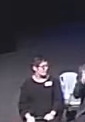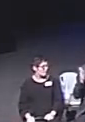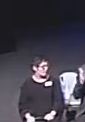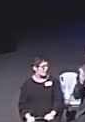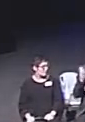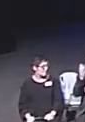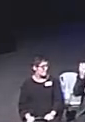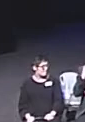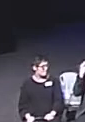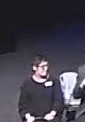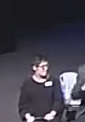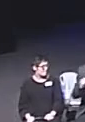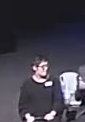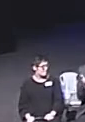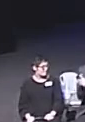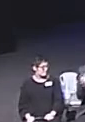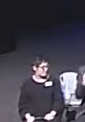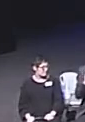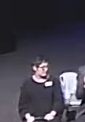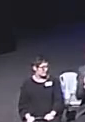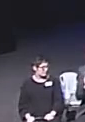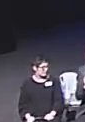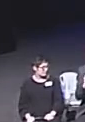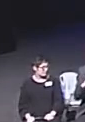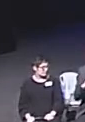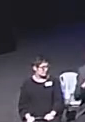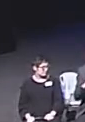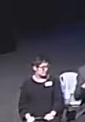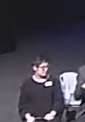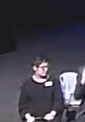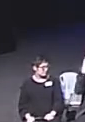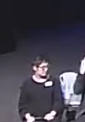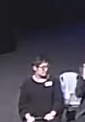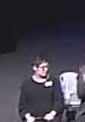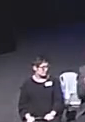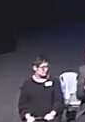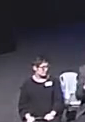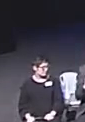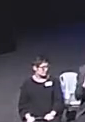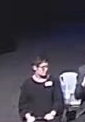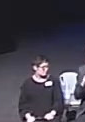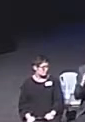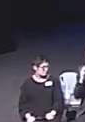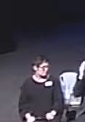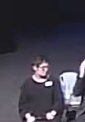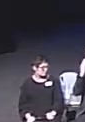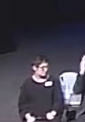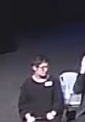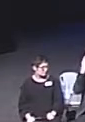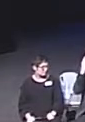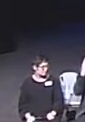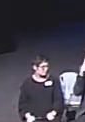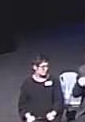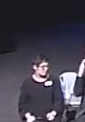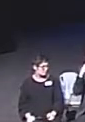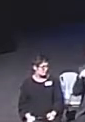can be for everyone if we keep on open mind and give up thinking on screens.